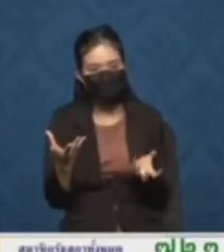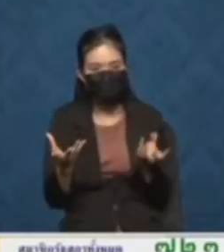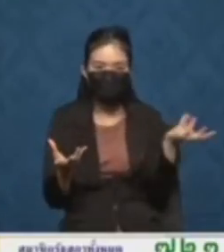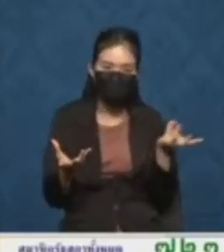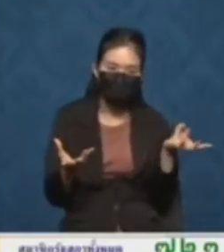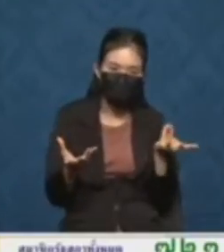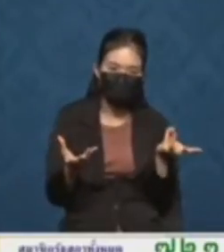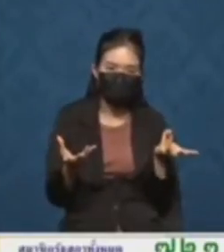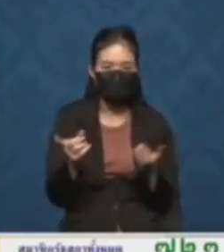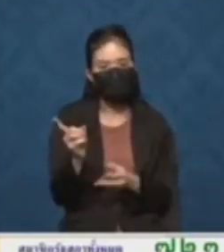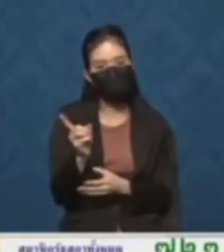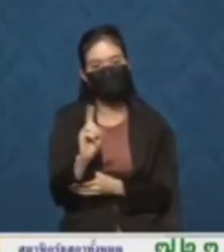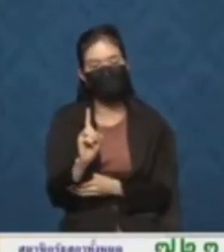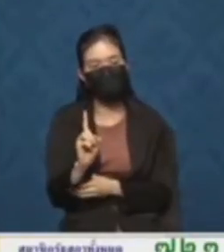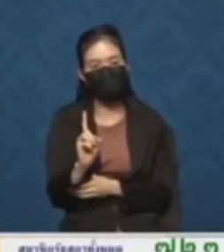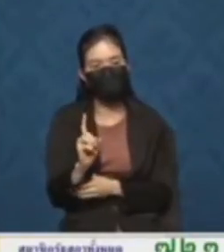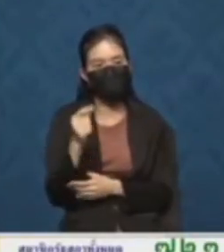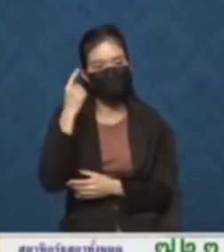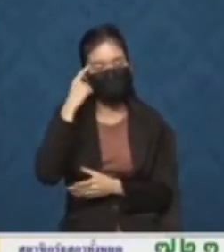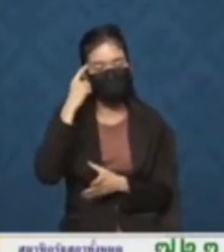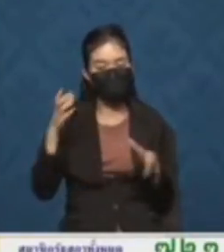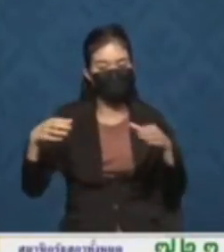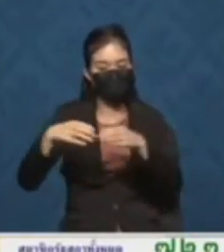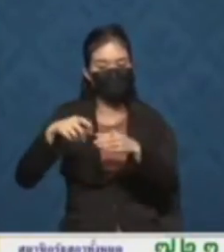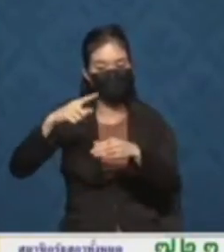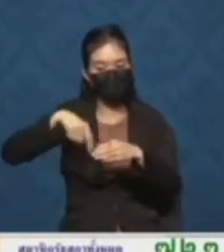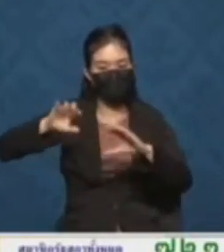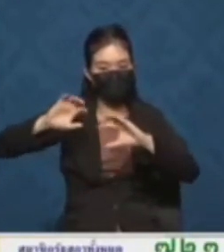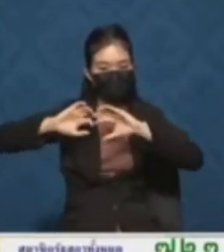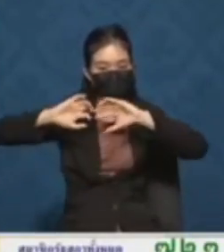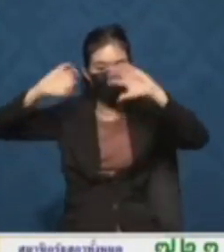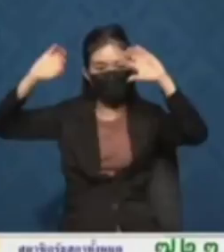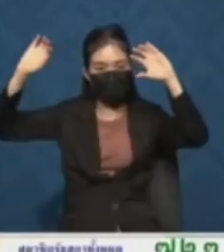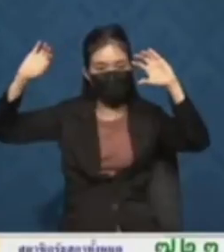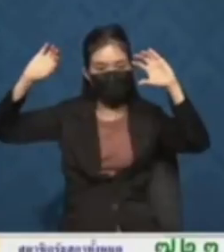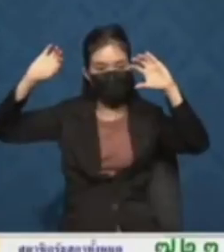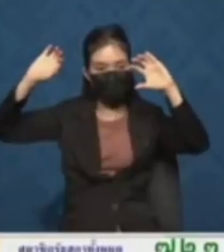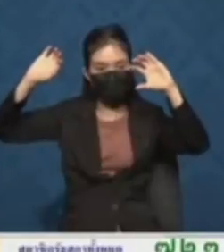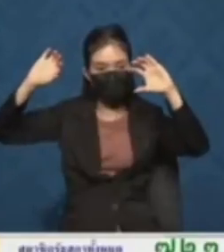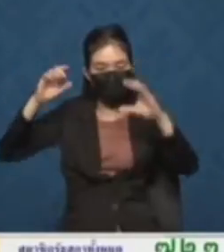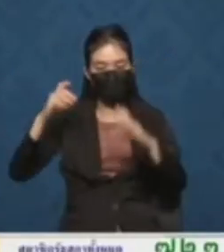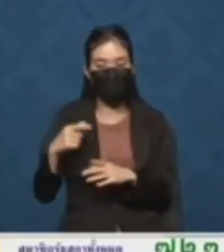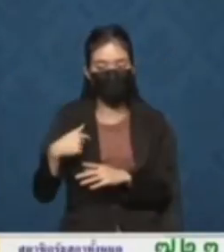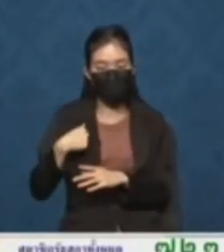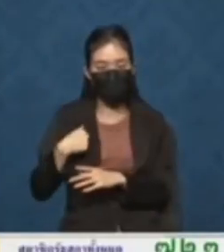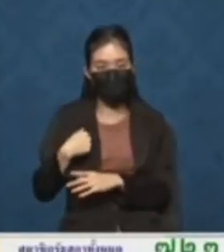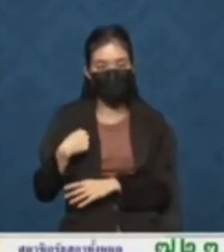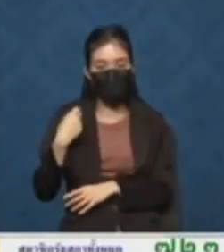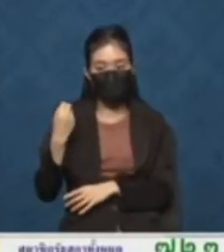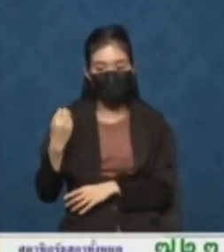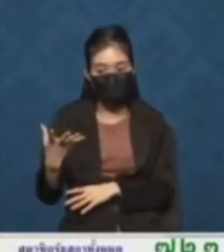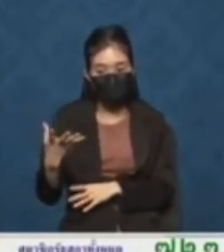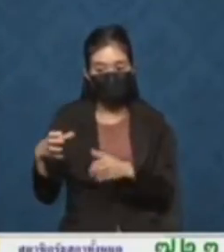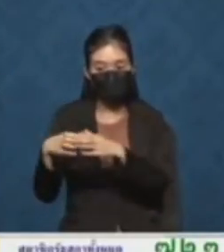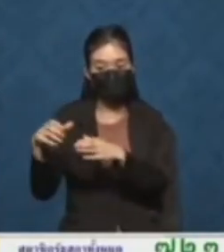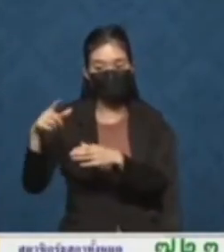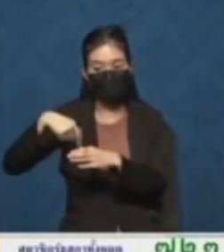พวกเดียวกันกับรัฐบาลผมใช้คำนี้ตามท่านอมรจันทรสมบูรณ์ เสียงข้างมากที่เป็นพวกเดียวกัน